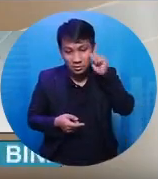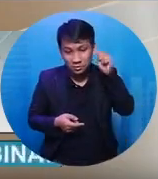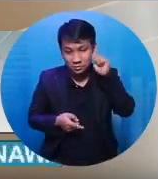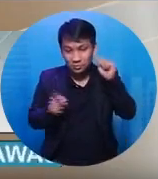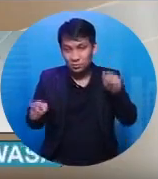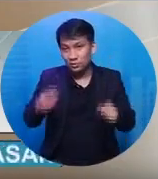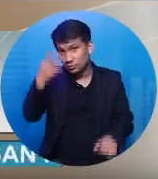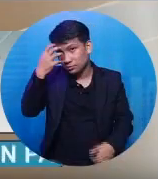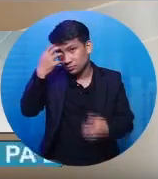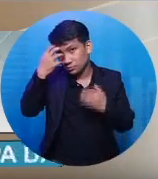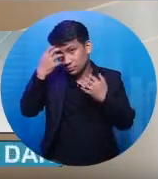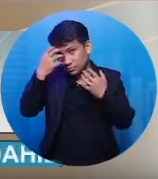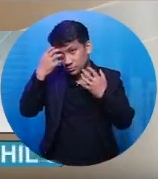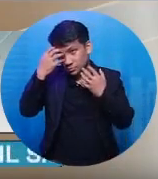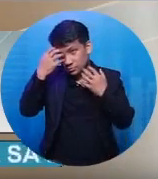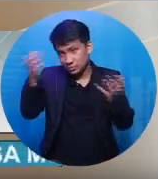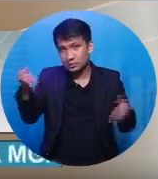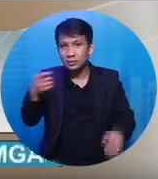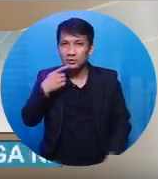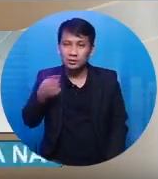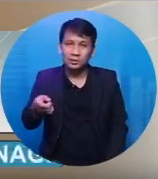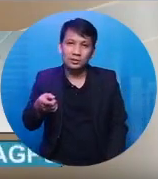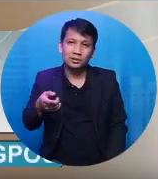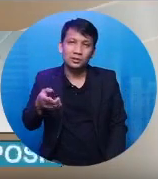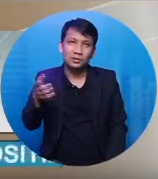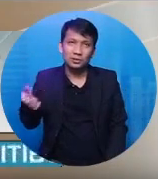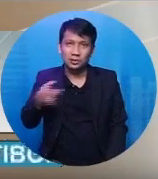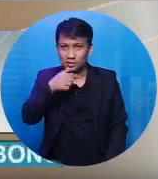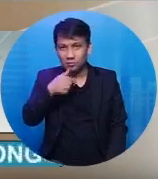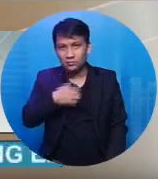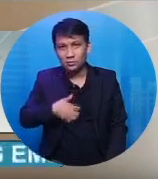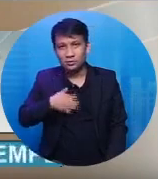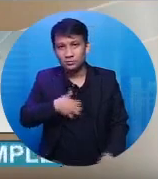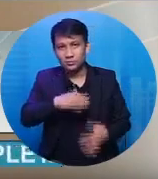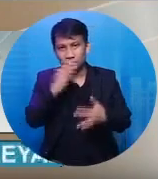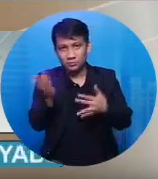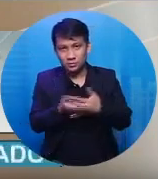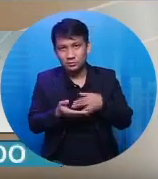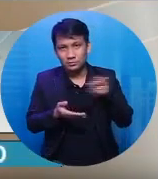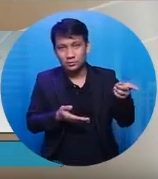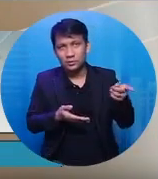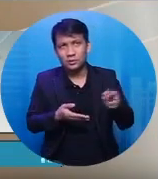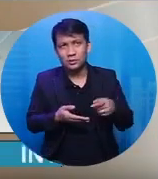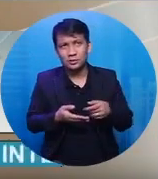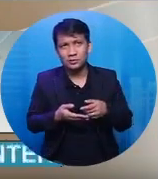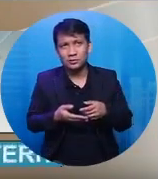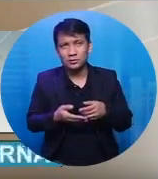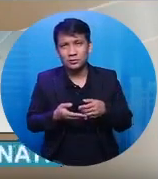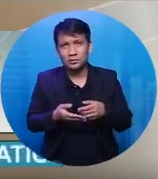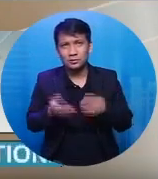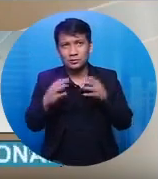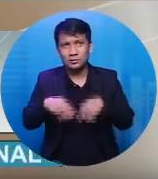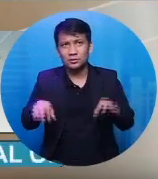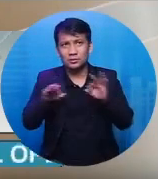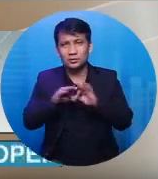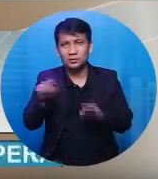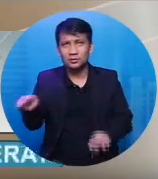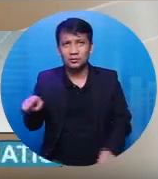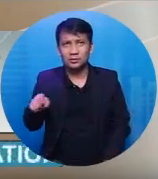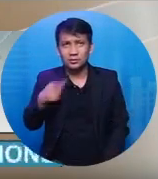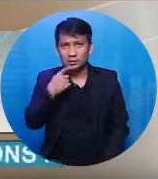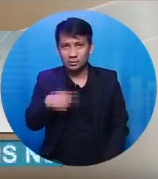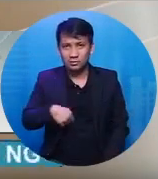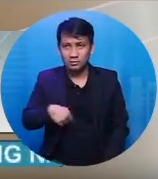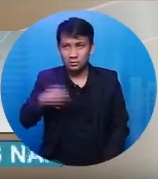So, ang gusto niya mangyari, magsasampa po siya ng kaso laban sa inyo. Ngayon ko lang nalaman to, si Mrs. pala nagsama, nagpasok sa